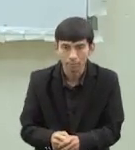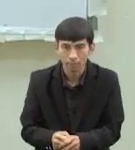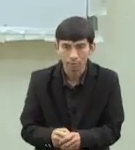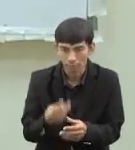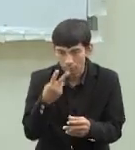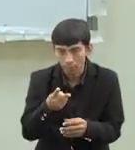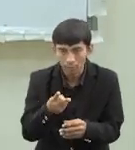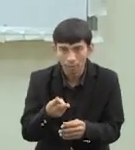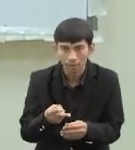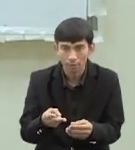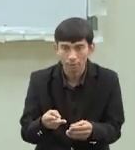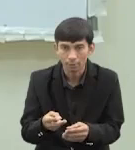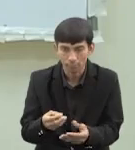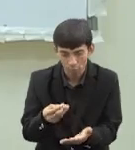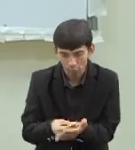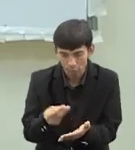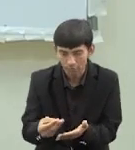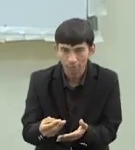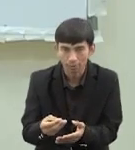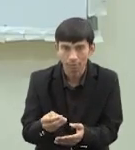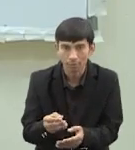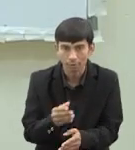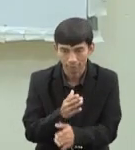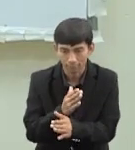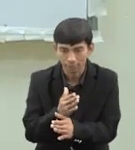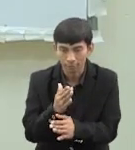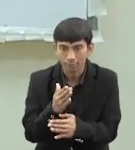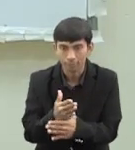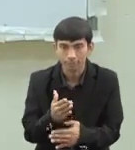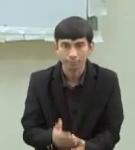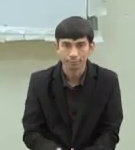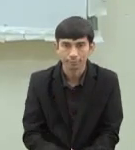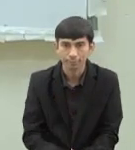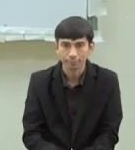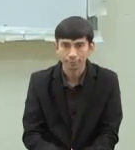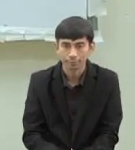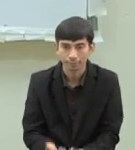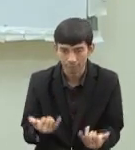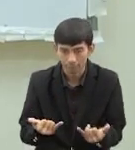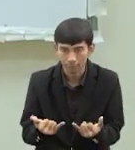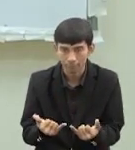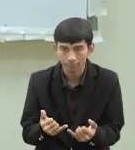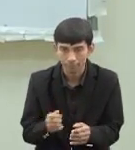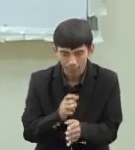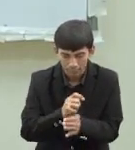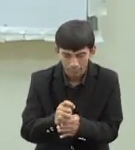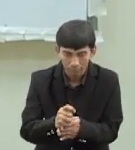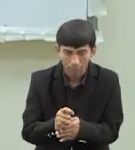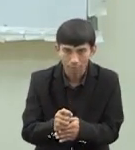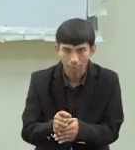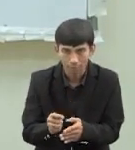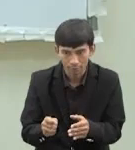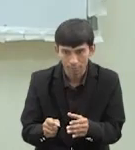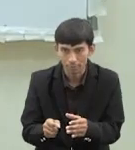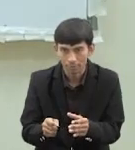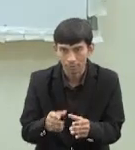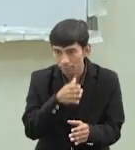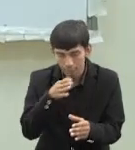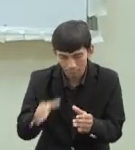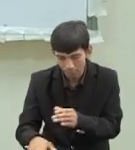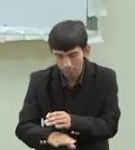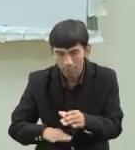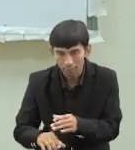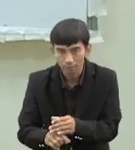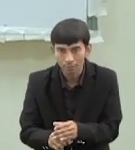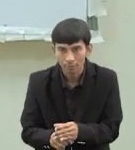trâu tay tinh công khàn. Nhi chìa rộ bò cạ sĩ cam. Stung